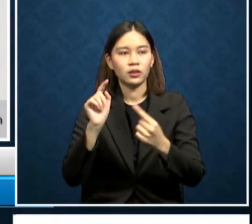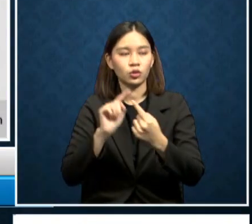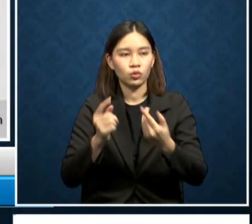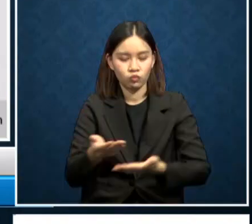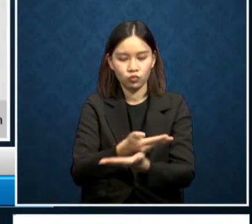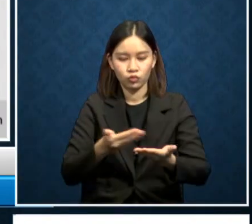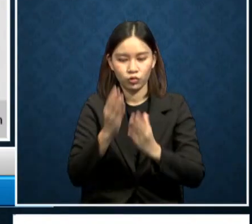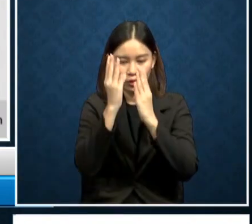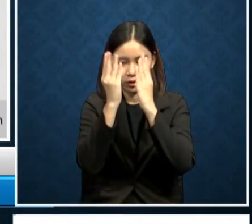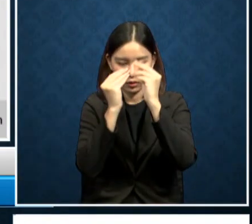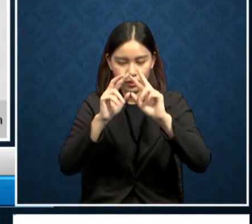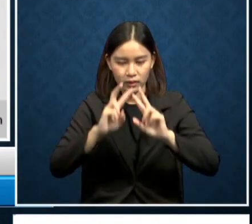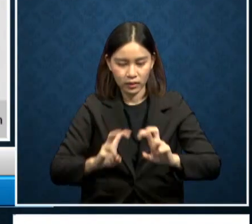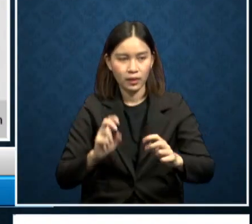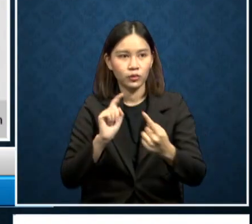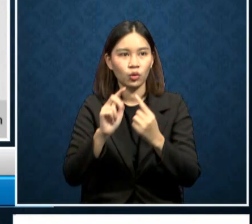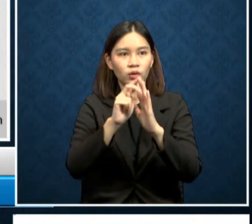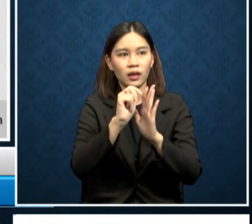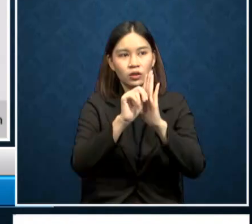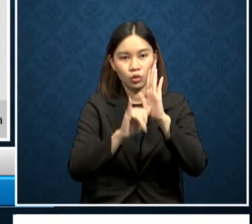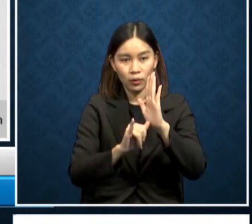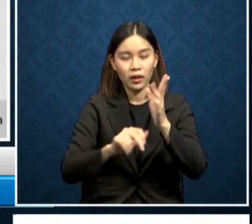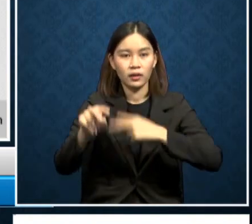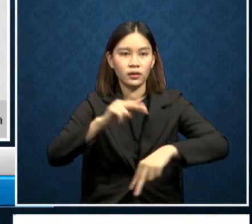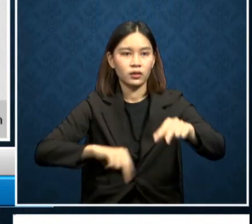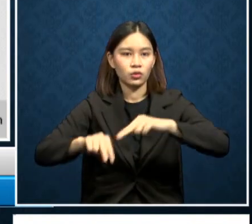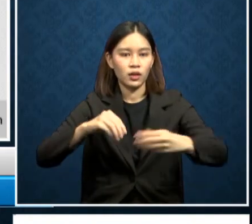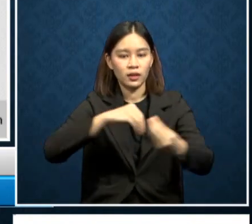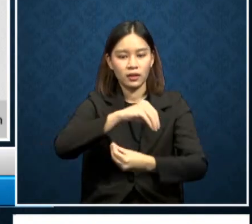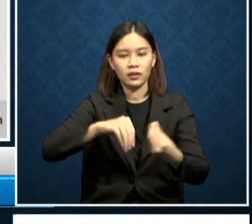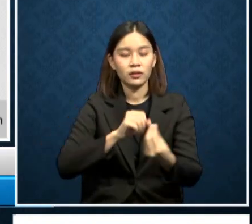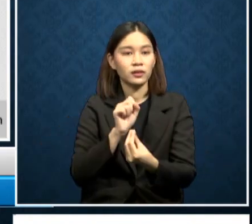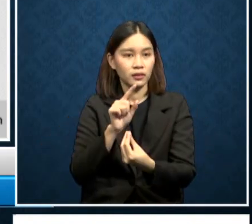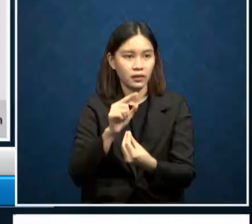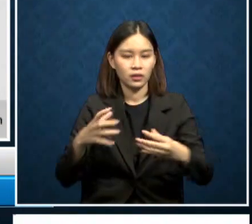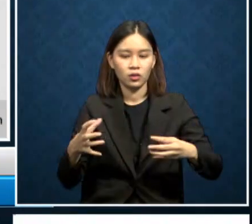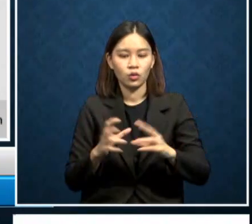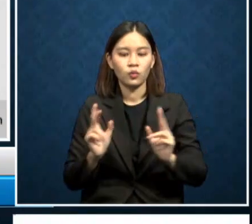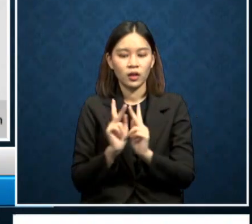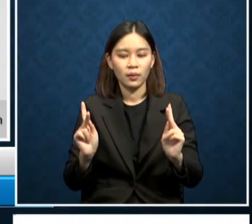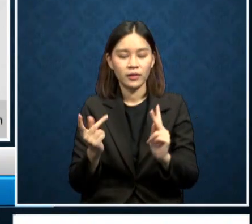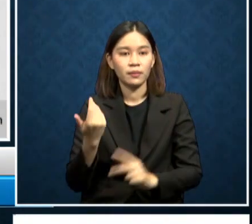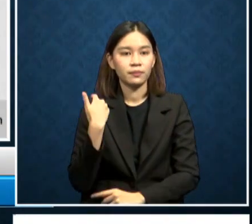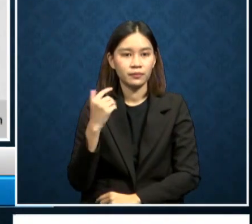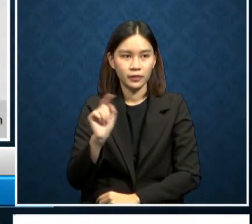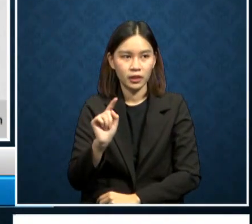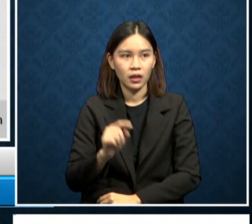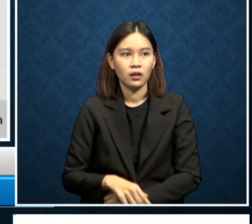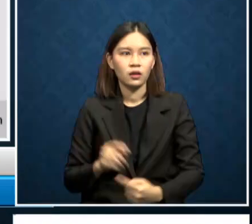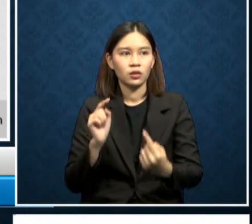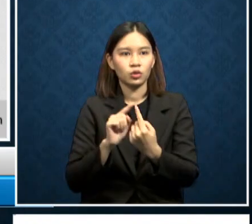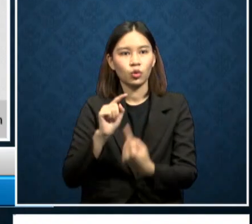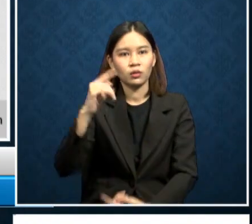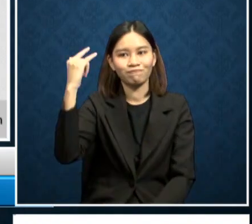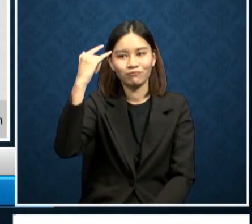การศึกษาในด้านนโยบายการกำกับดูแลทางเศรษฐกิจคณะกรรมาธิการพบว่าองค์การบิน